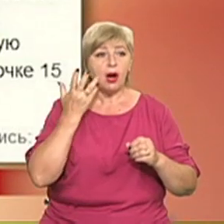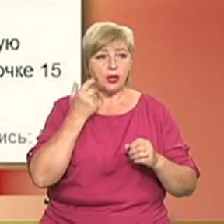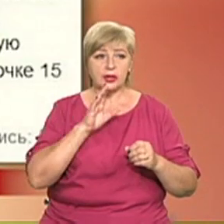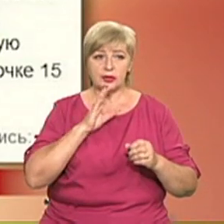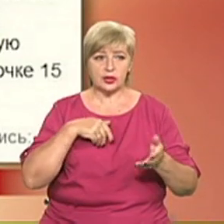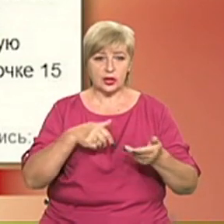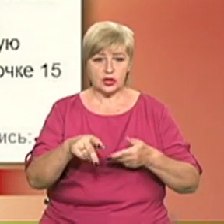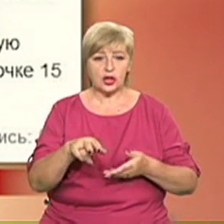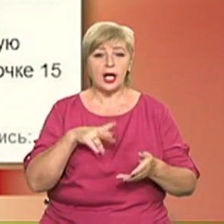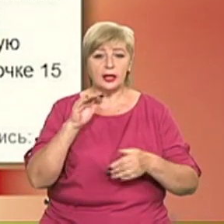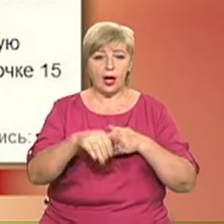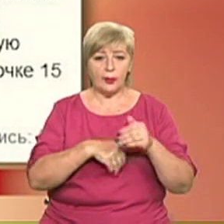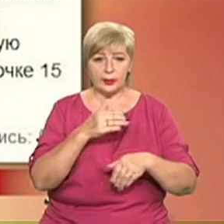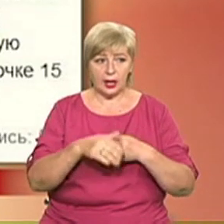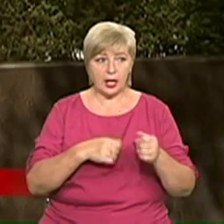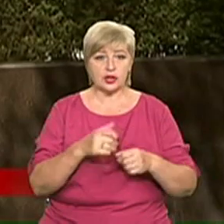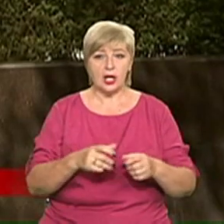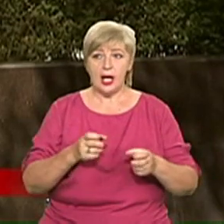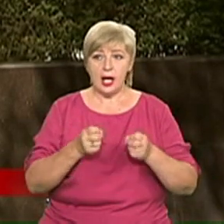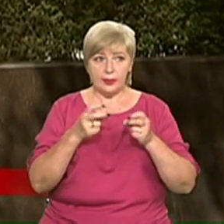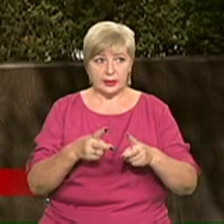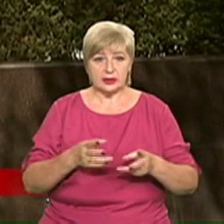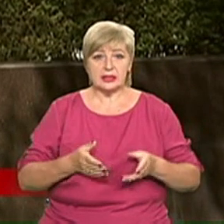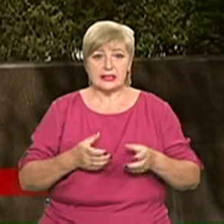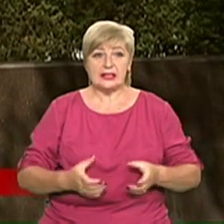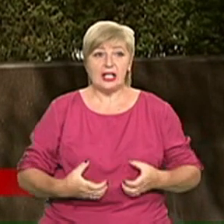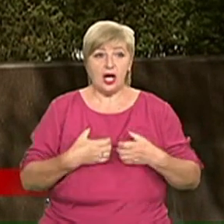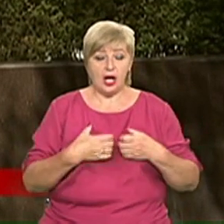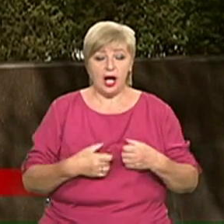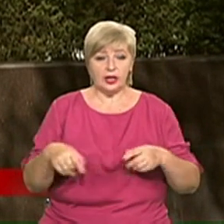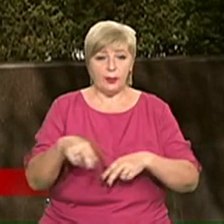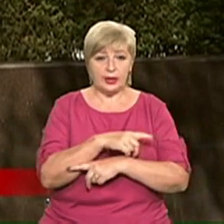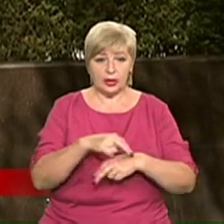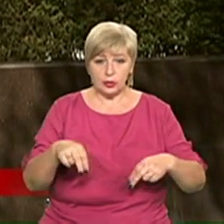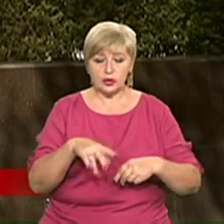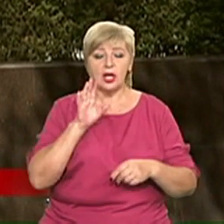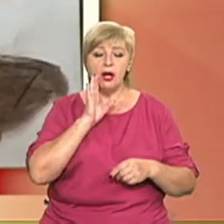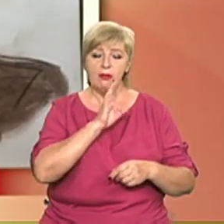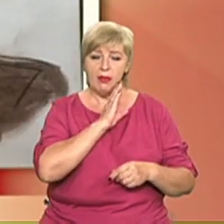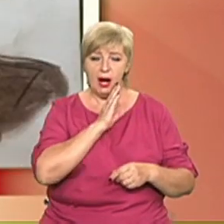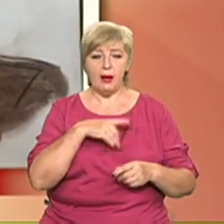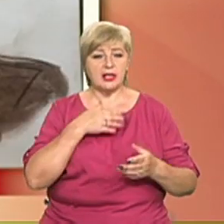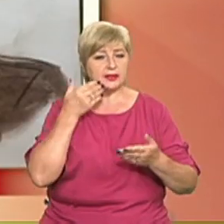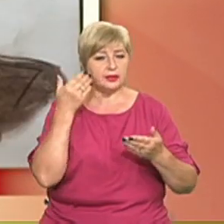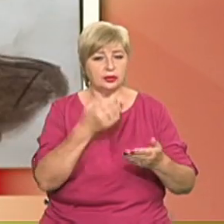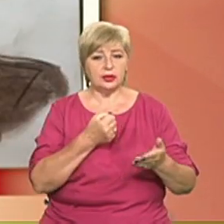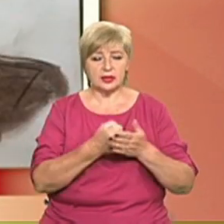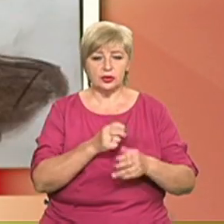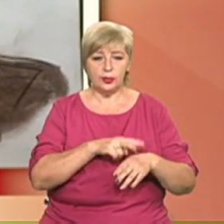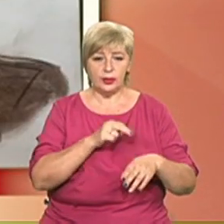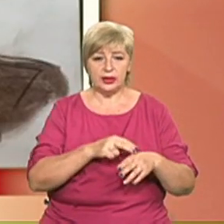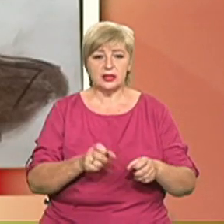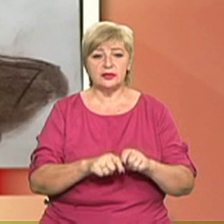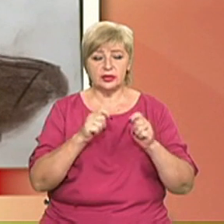пляж. Зловмисника злякали перехожі. З місця події він утік. Мама постраждалої звернулась до поліції. За фактом відкрили два